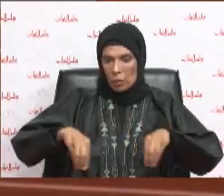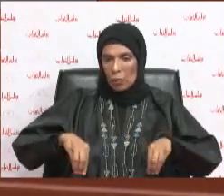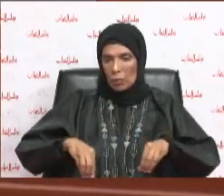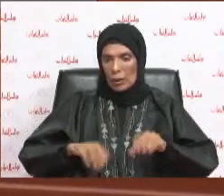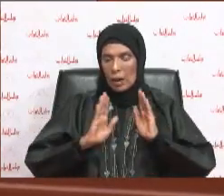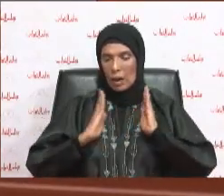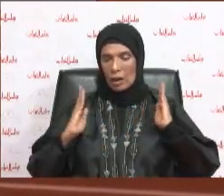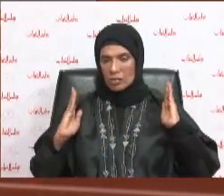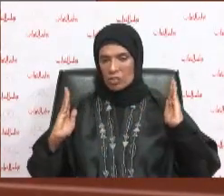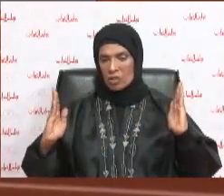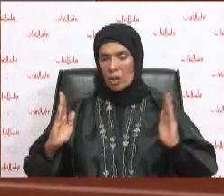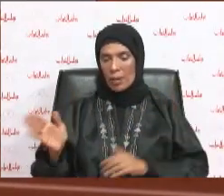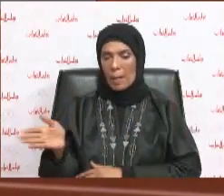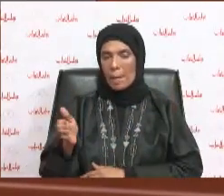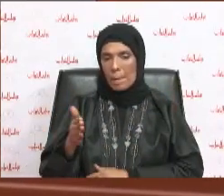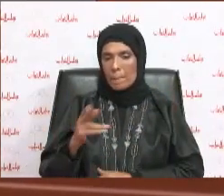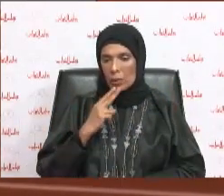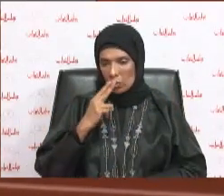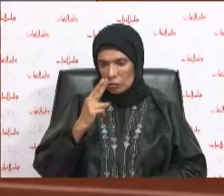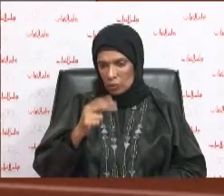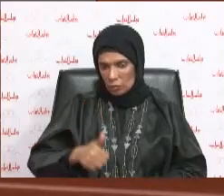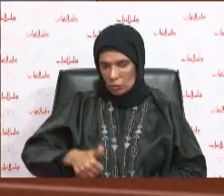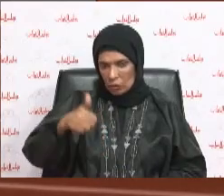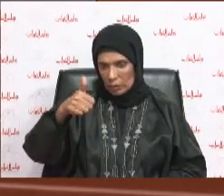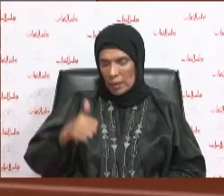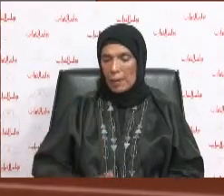والأحياء المائية. هذه نرى فيها مجالات واعدة،